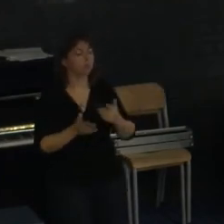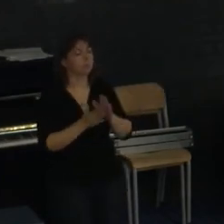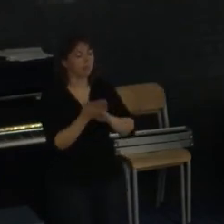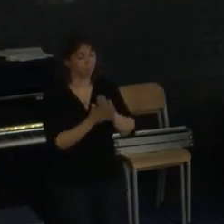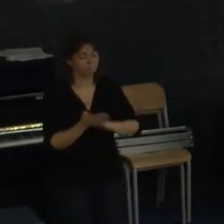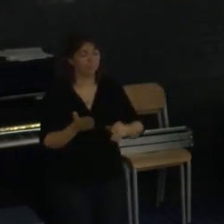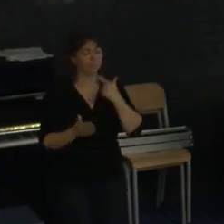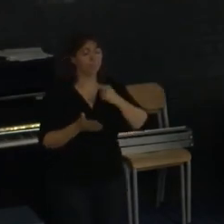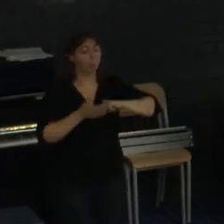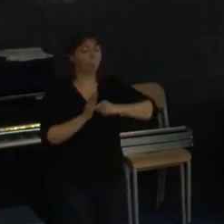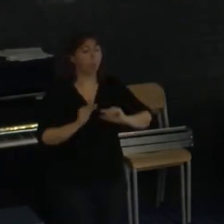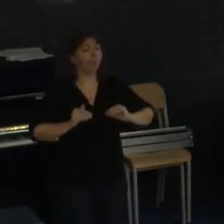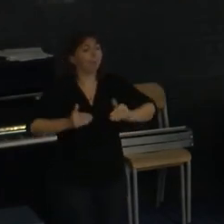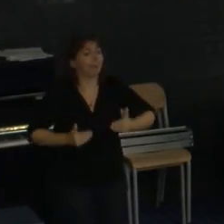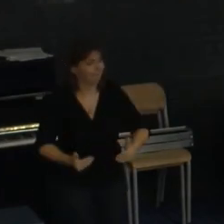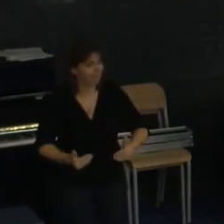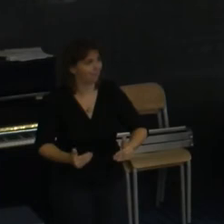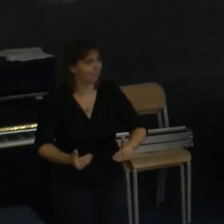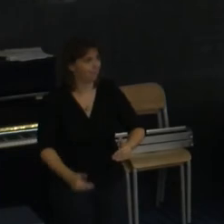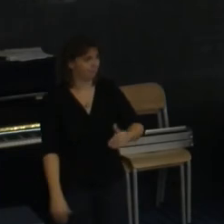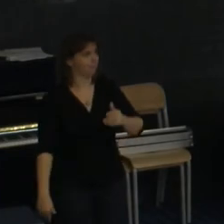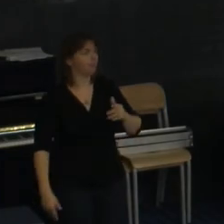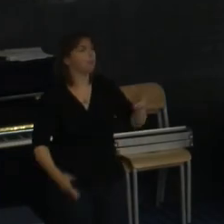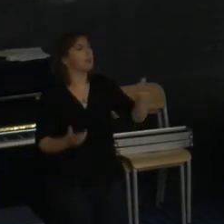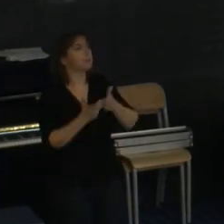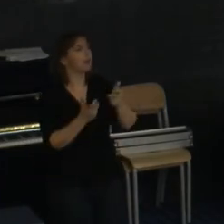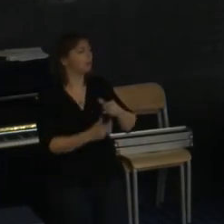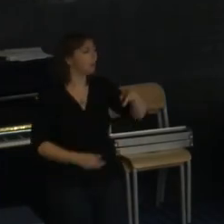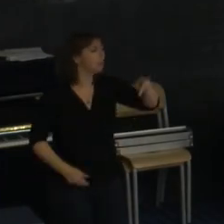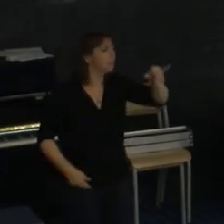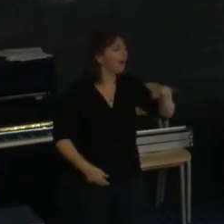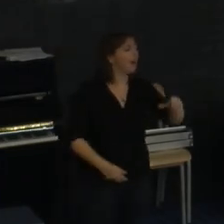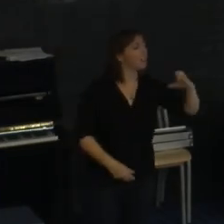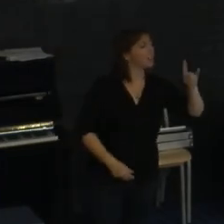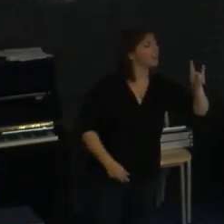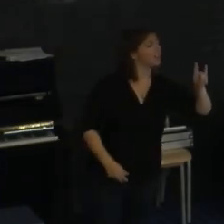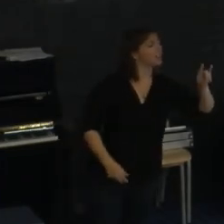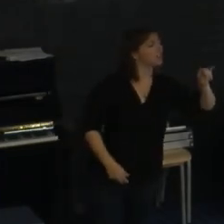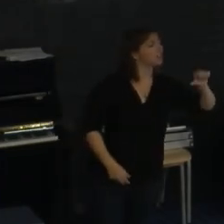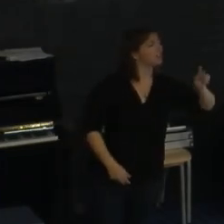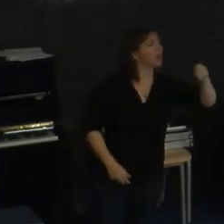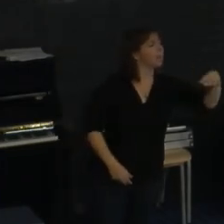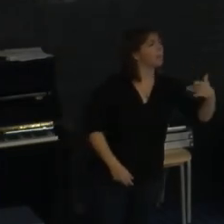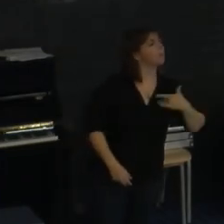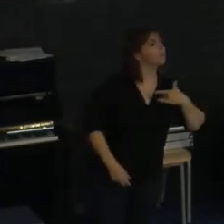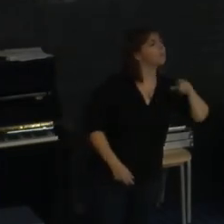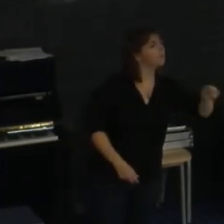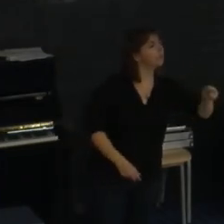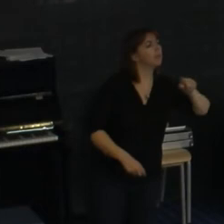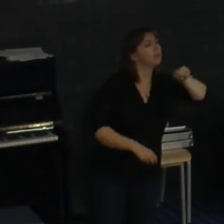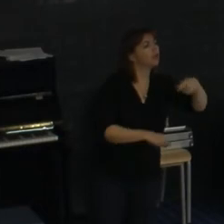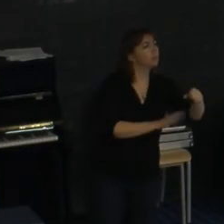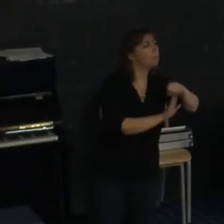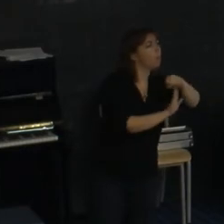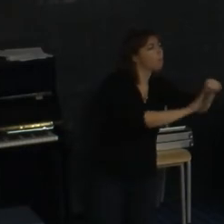permettent de s'arrêter. Vous savez, si vous utilisez PyCharm, vous avez le code source, cliquez sur la gouttière du code à